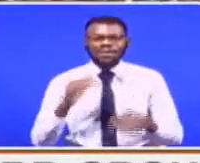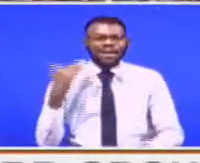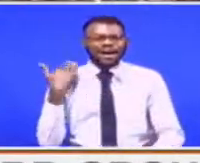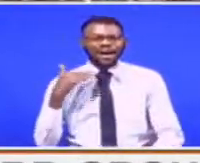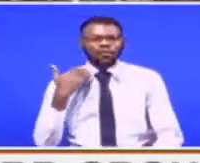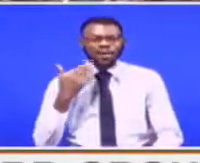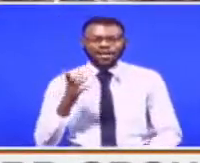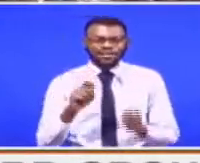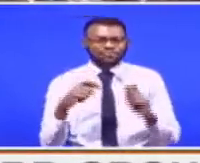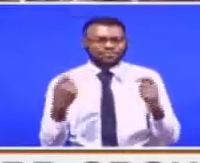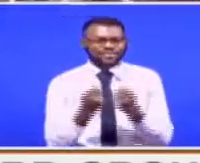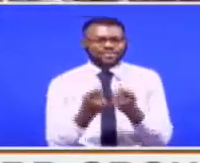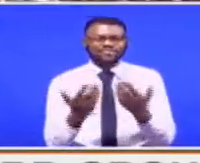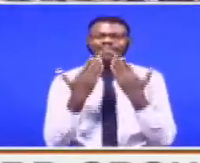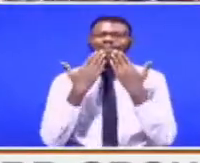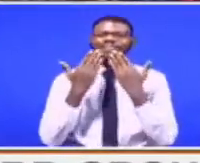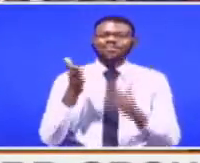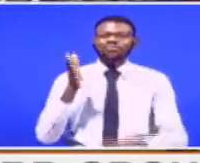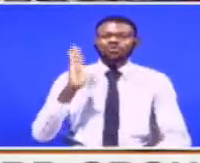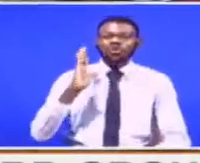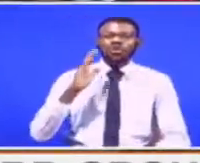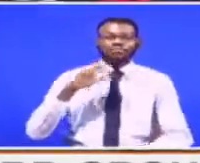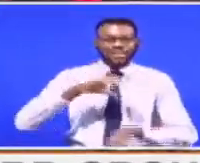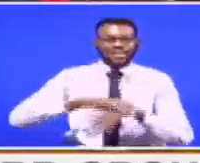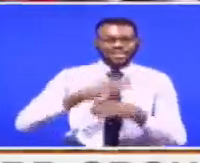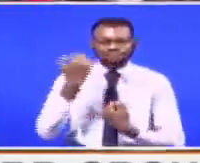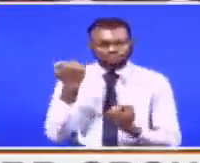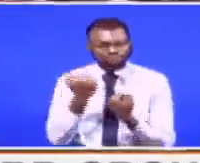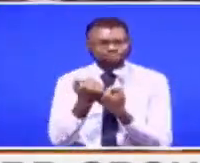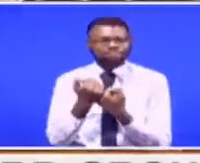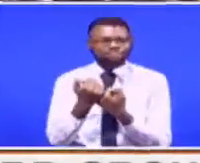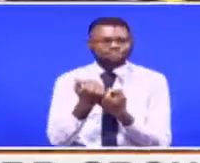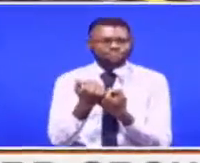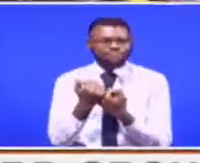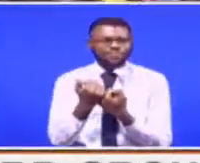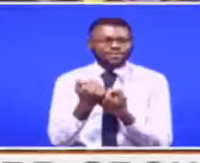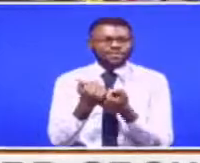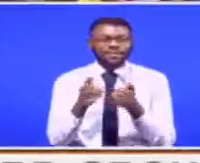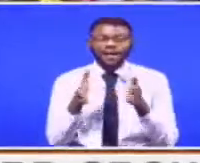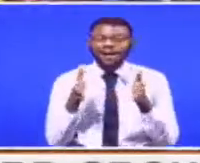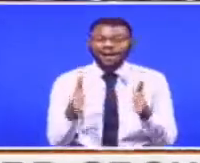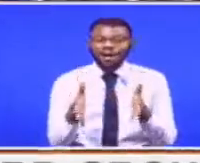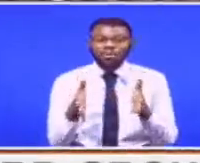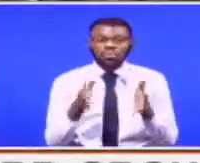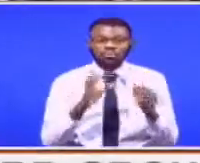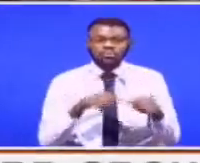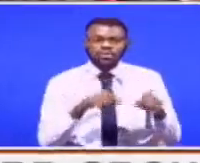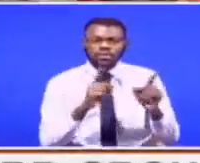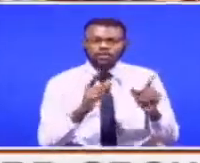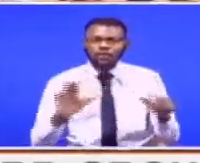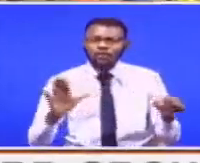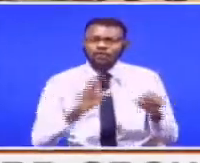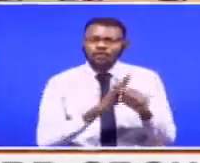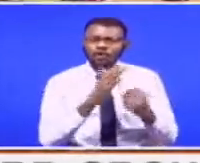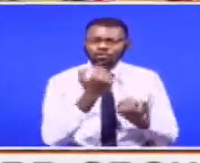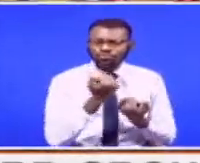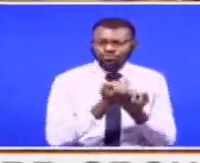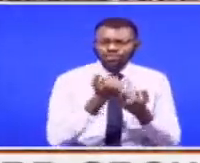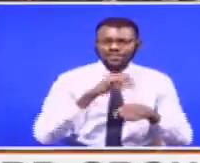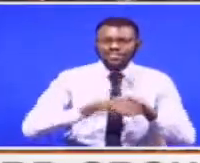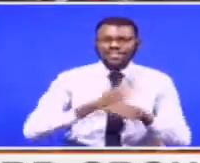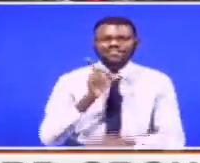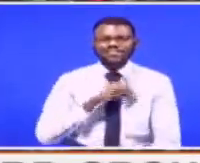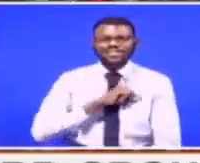Mungu alipata scholarship kupitia scouting yake David Kenga, na alipata full scholarship. So